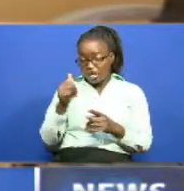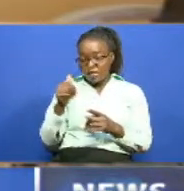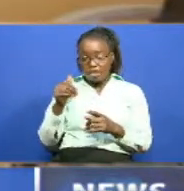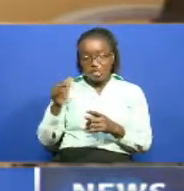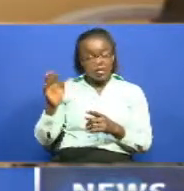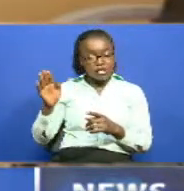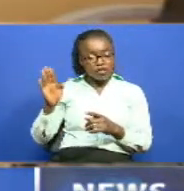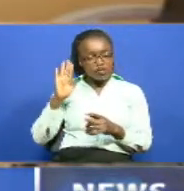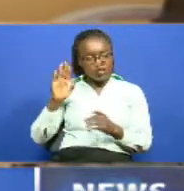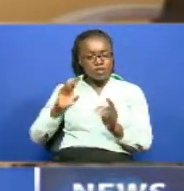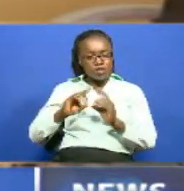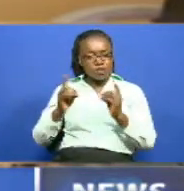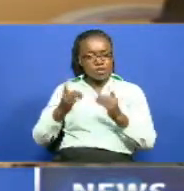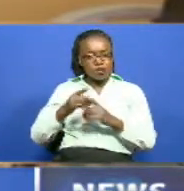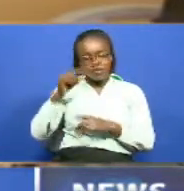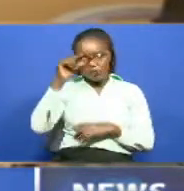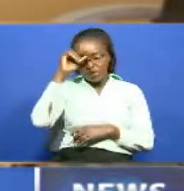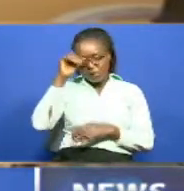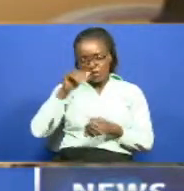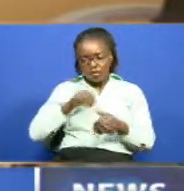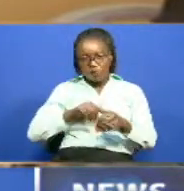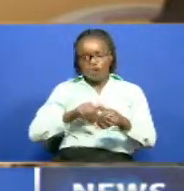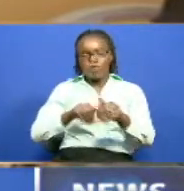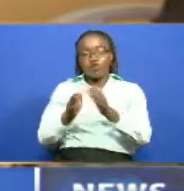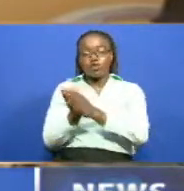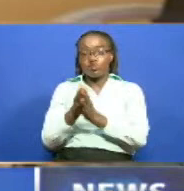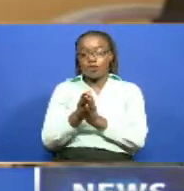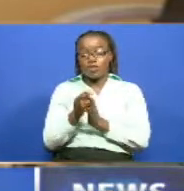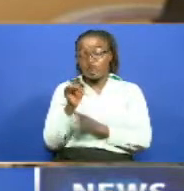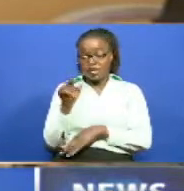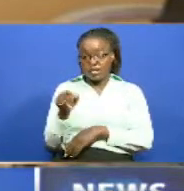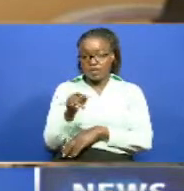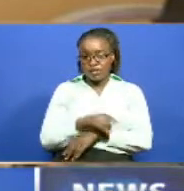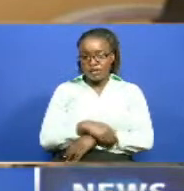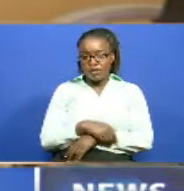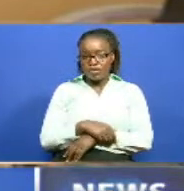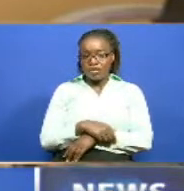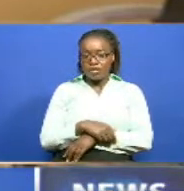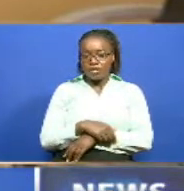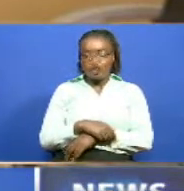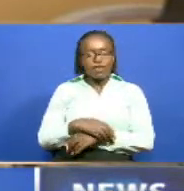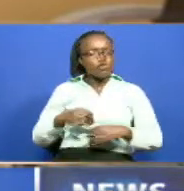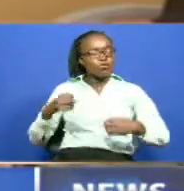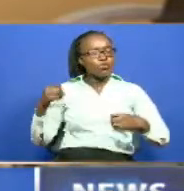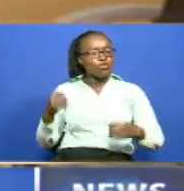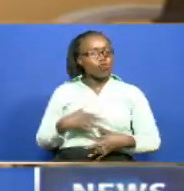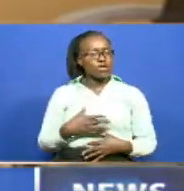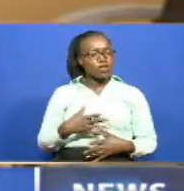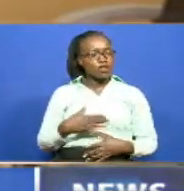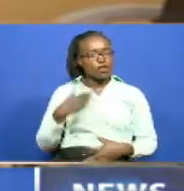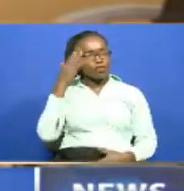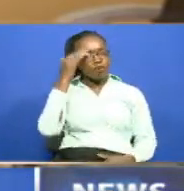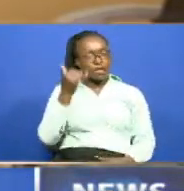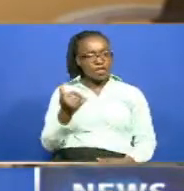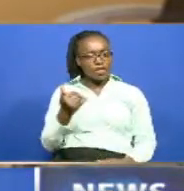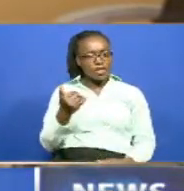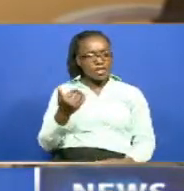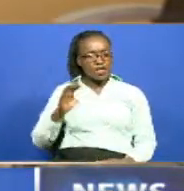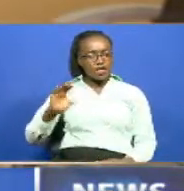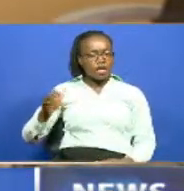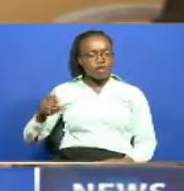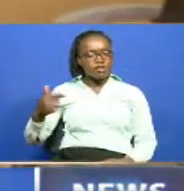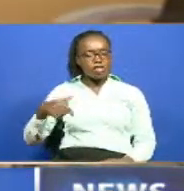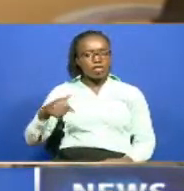serikali wanaendelea kufuatilia hilo jambo. Ni jambo la kusikitisha sana kwa sababu sisi katika kaunti yetu